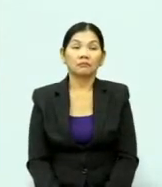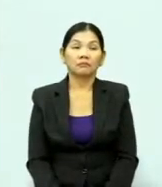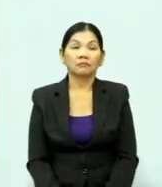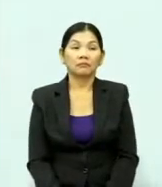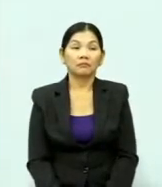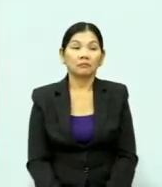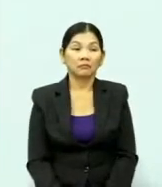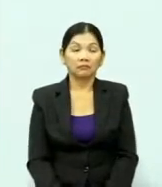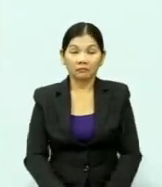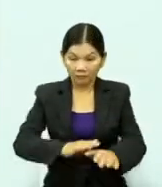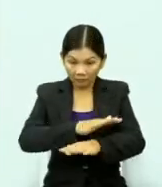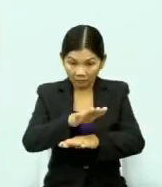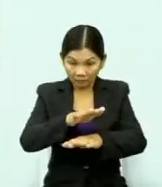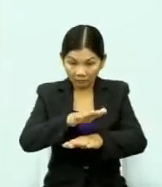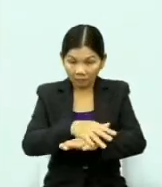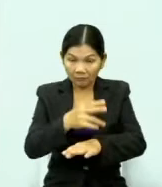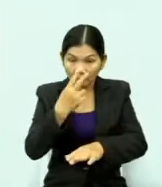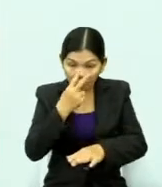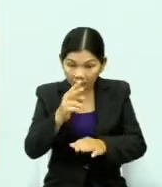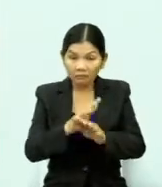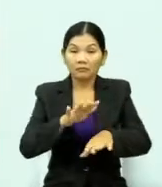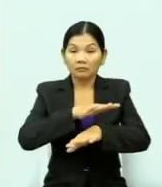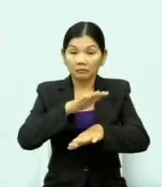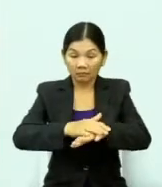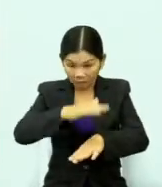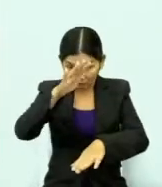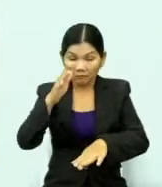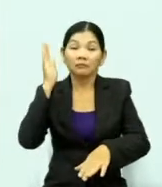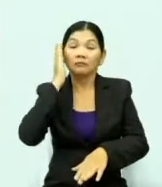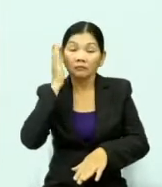Chà, lời rút khăn lê rút ấy kế con score ơn.